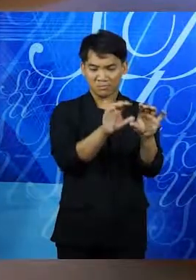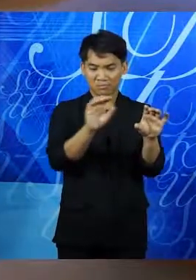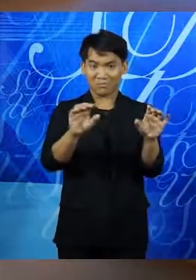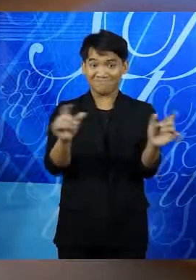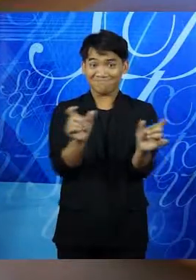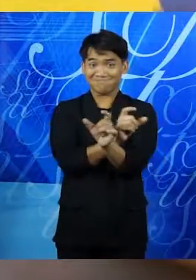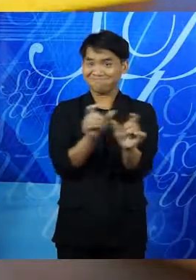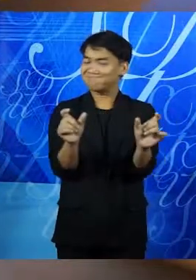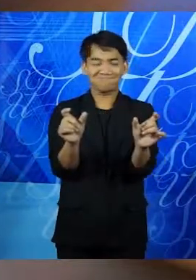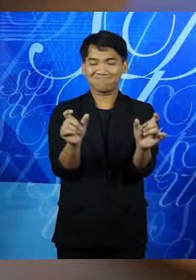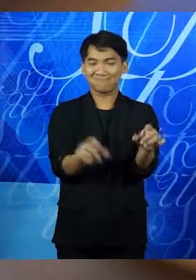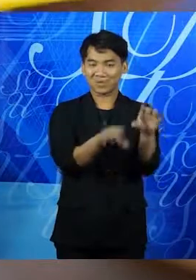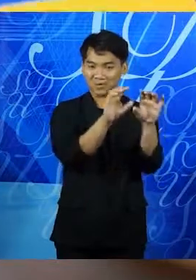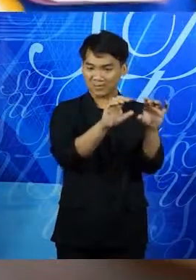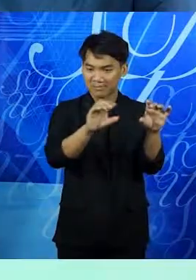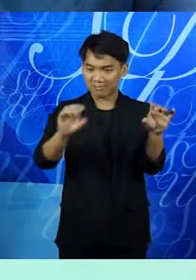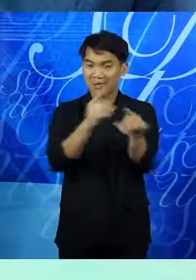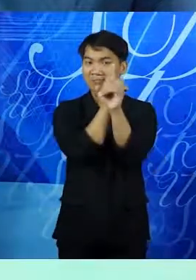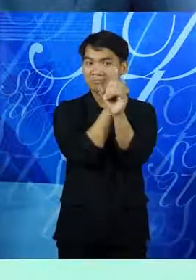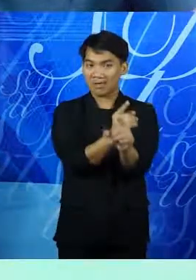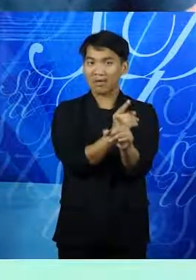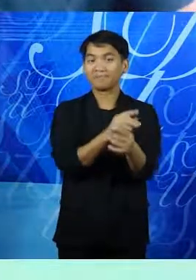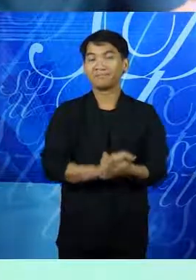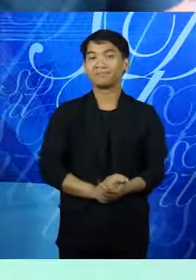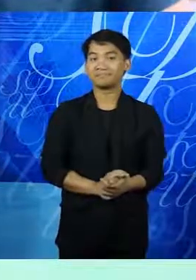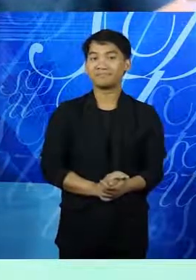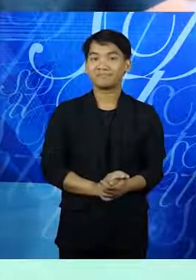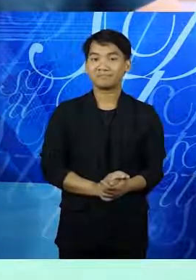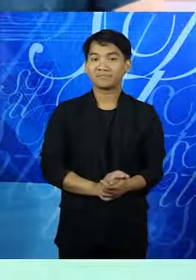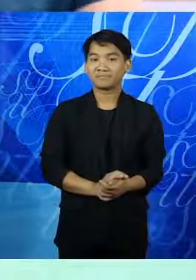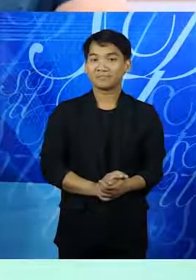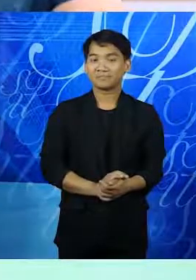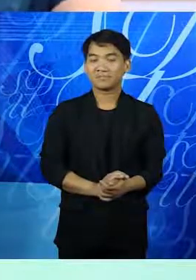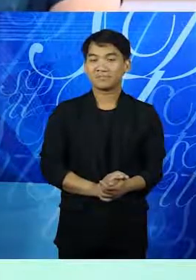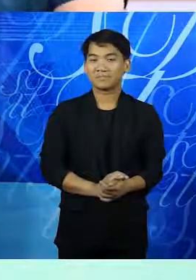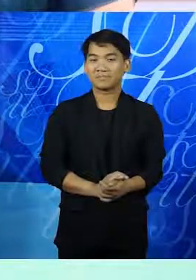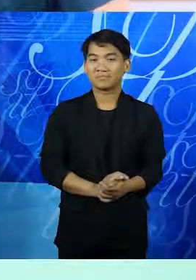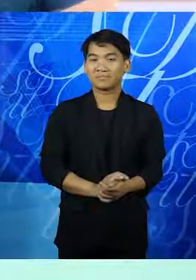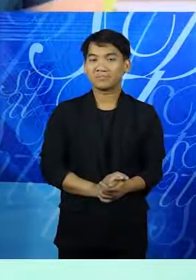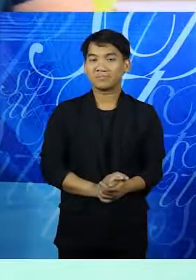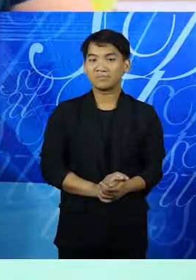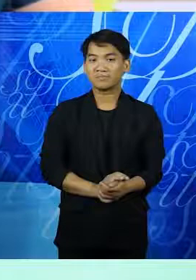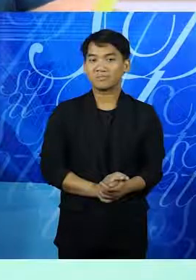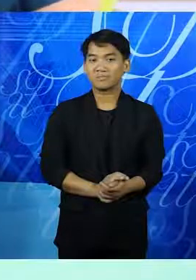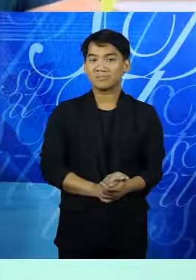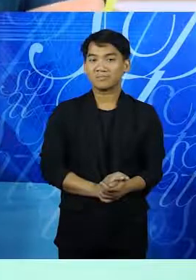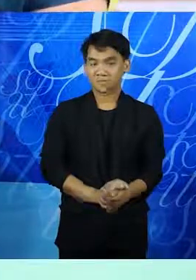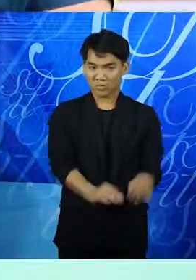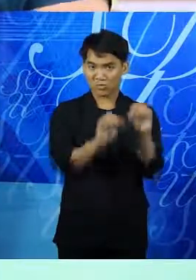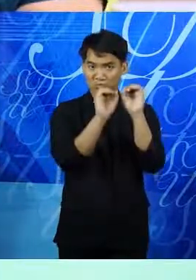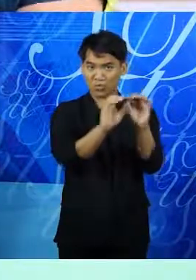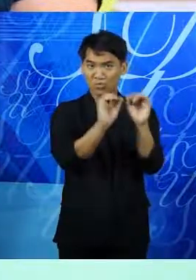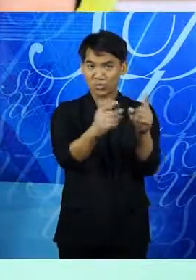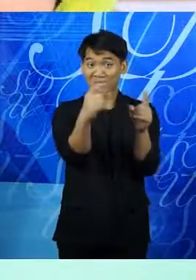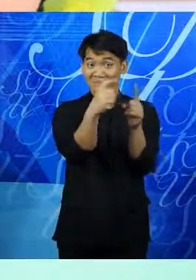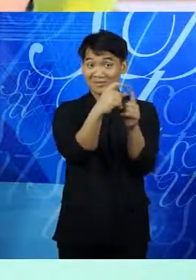คให้ยาวขึ้นนั่นเองนะคะทีนี้เนี่ยนะคะหลังจากนี้แล้วเนี่ยนะคะเขาก็จะมีการสอนนะคะในเรื่องของ